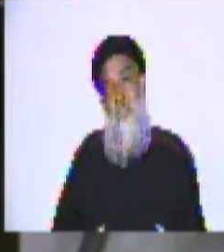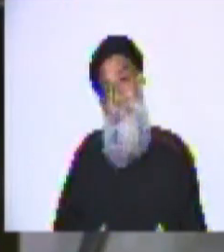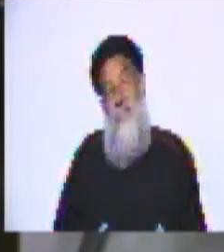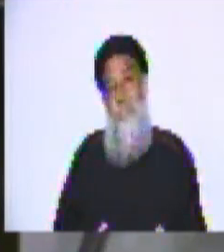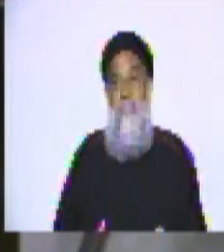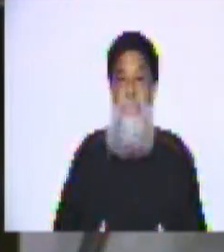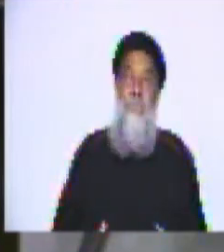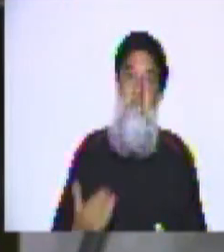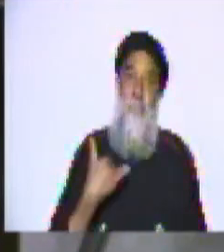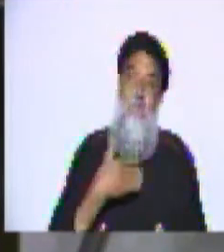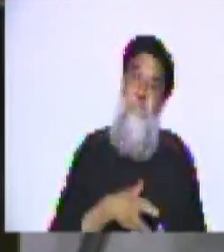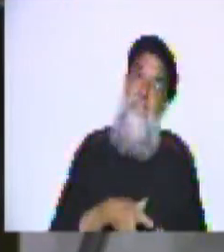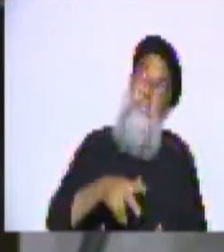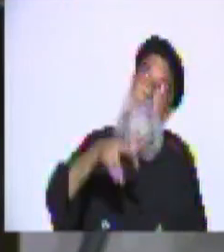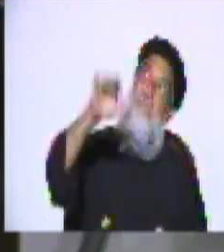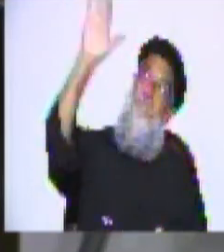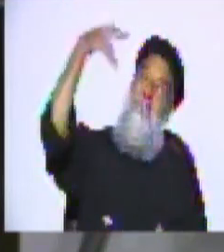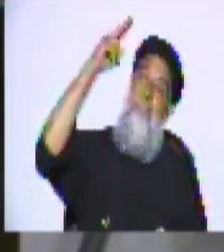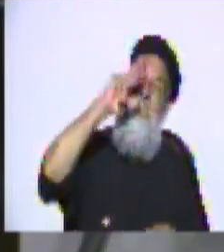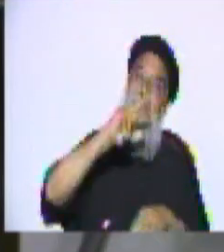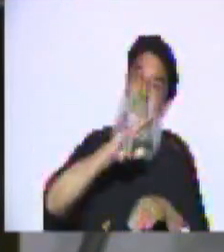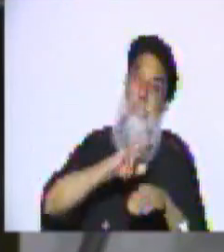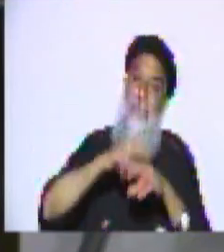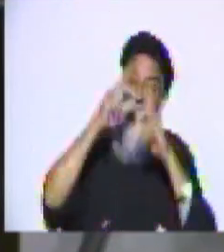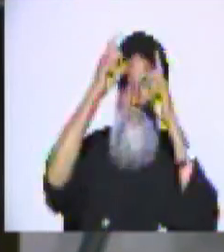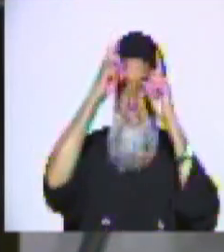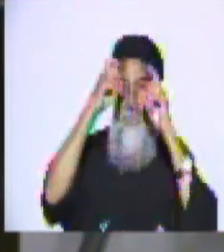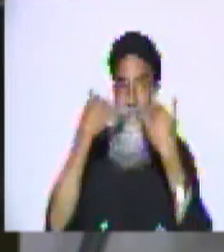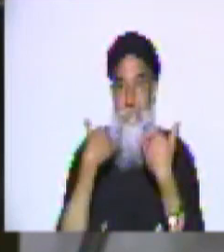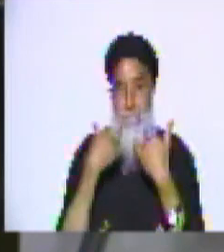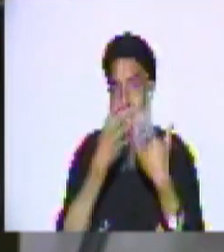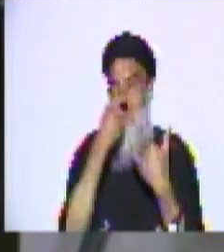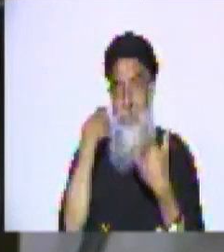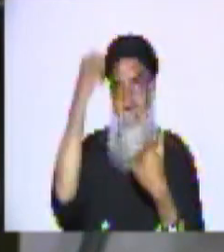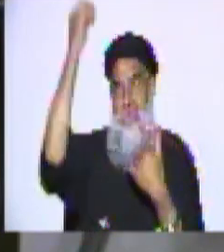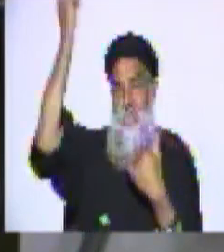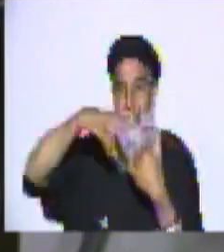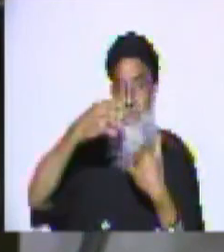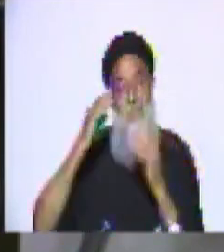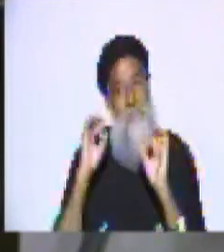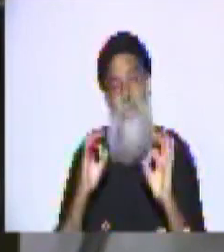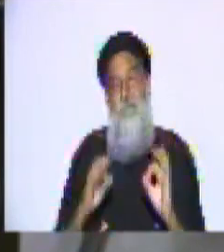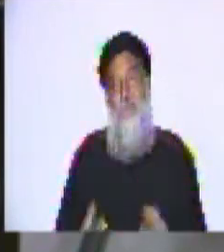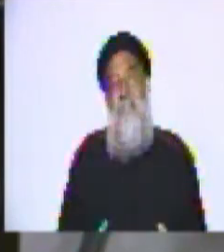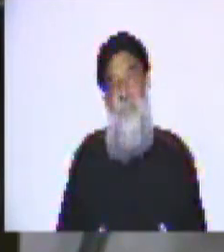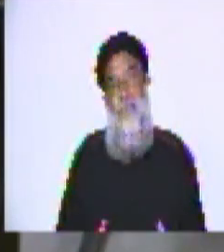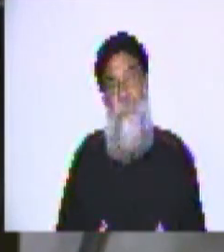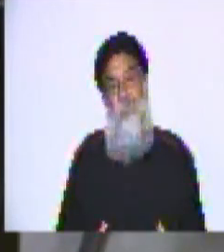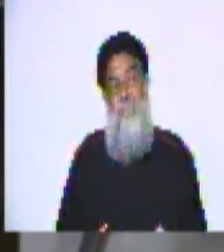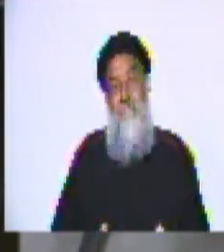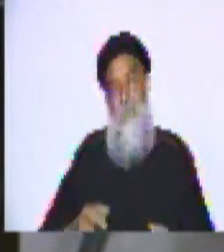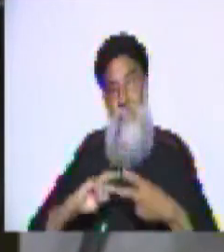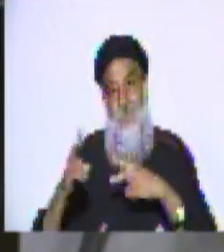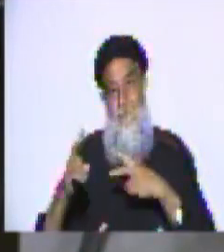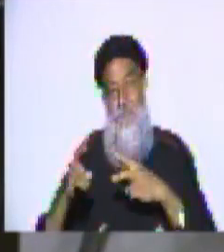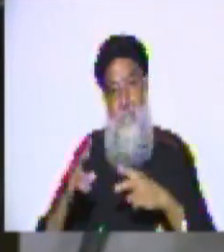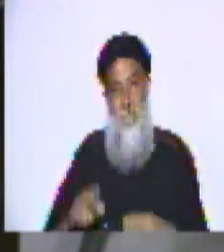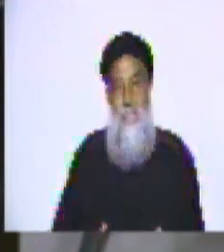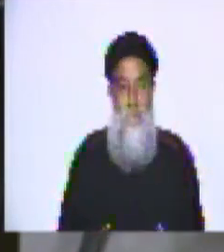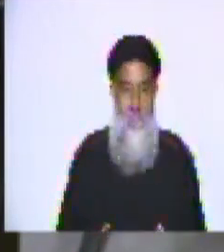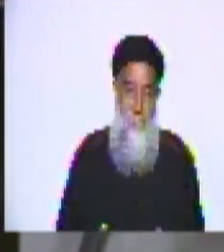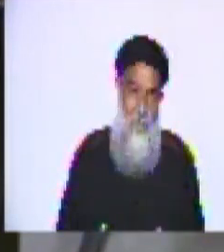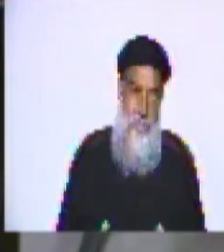وقال ان لم انطلق لا ياتيكم المعزي الباراكليت. وطبعا في فرق بين